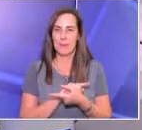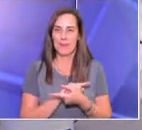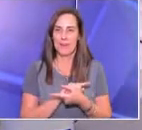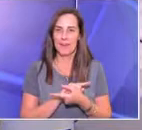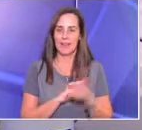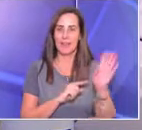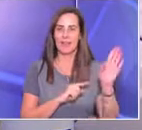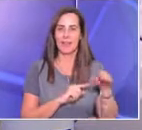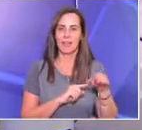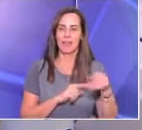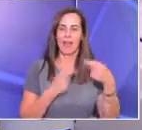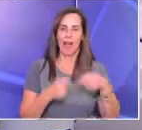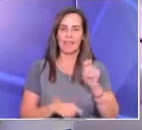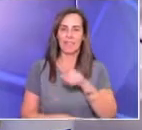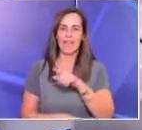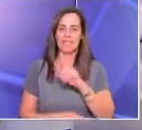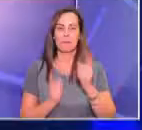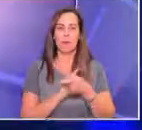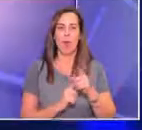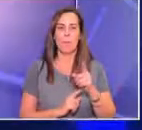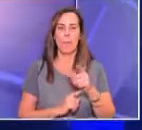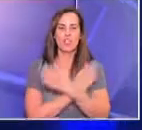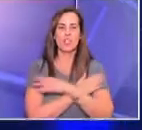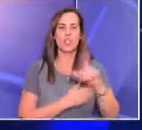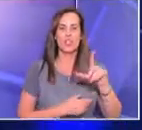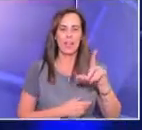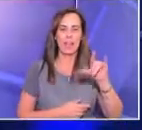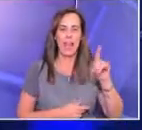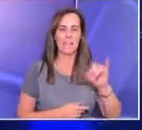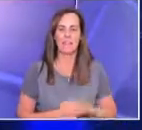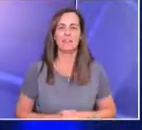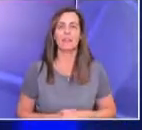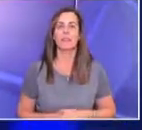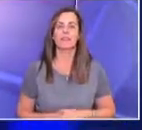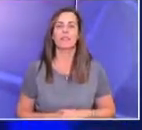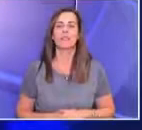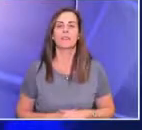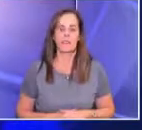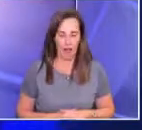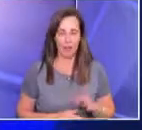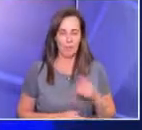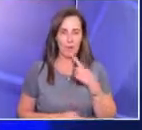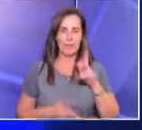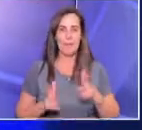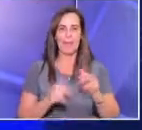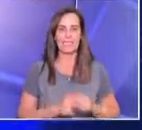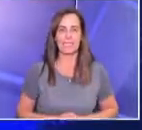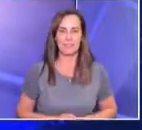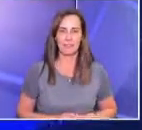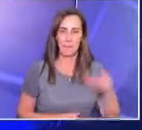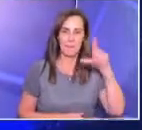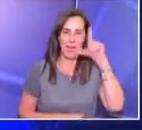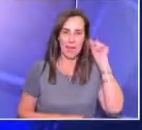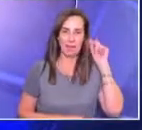נכנסה עוד חברת כנסת. 36 חברות כנסת. שזה הכי הרבה... שזה הכי הרבה מאז קום המדינה, כן. אנחנו עברנו מ-25. אבל בואו רגע נדבר על מרץ. בתל